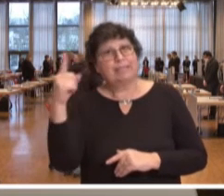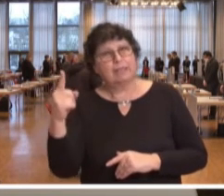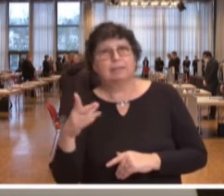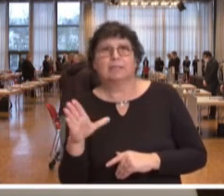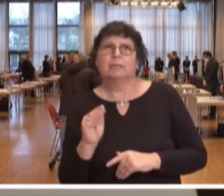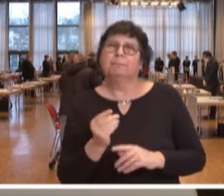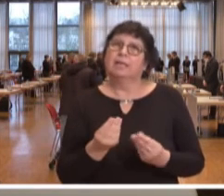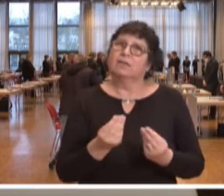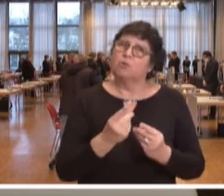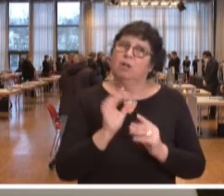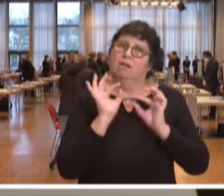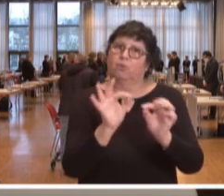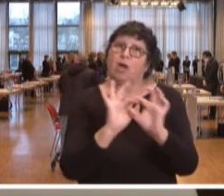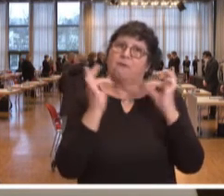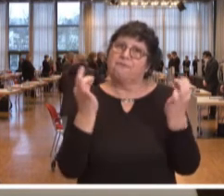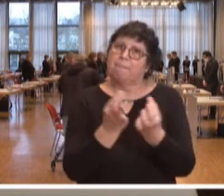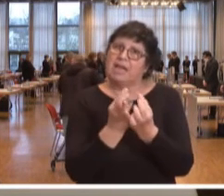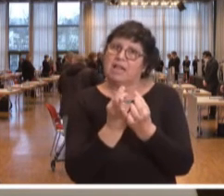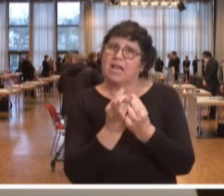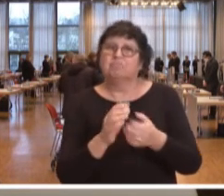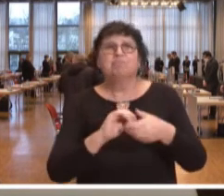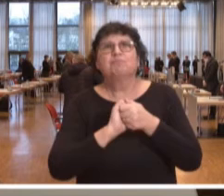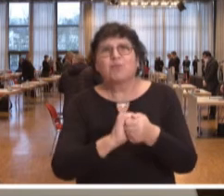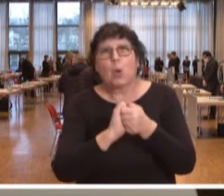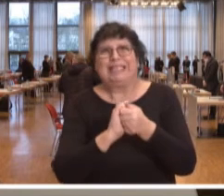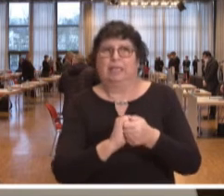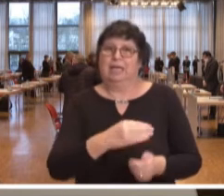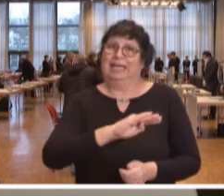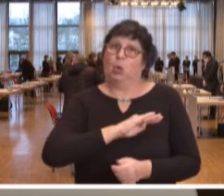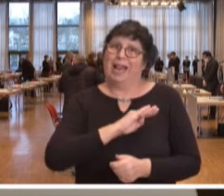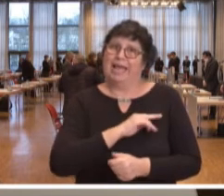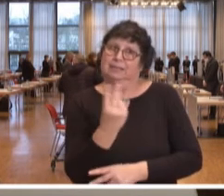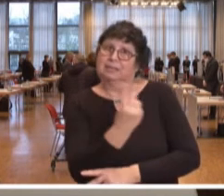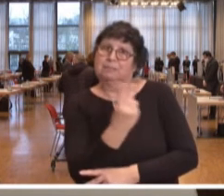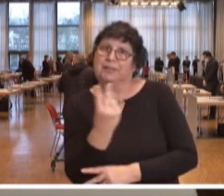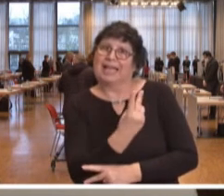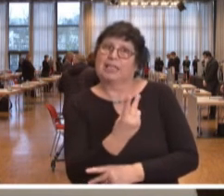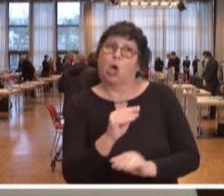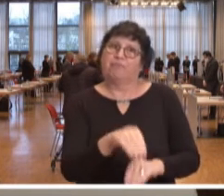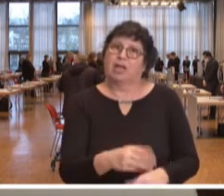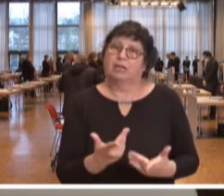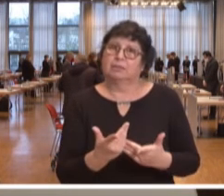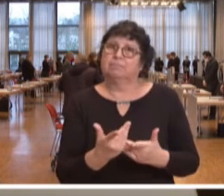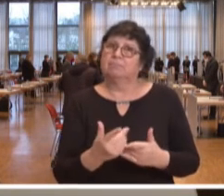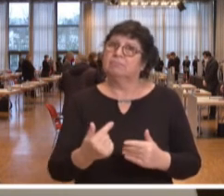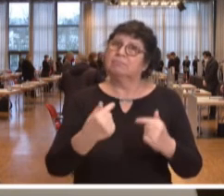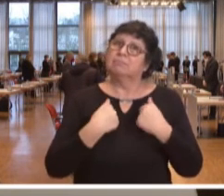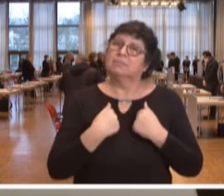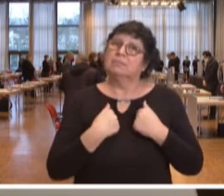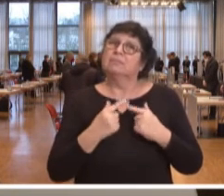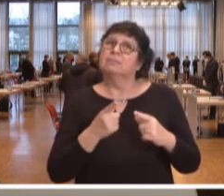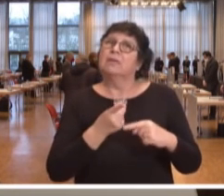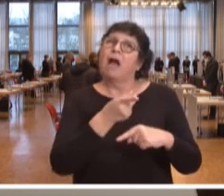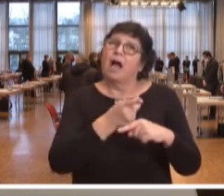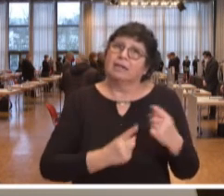Mitgefühl gelten den Familien, Angehörigen, Freunden und Kollegen der Opfer. Wir wollen unsere tief empfundene